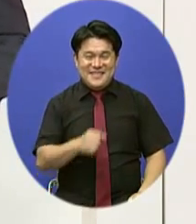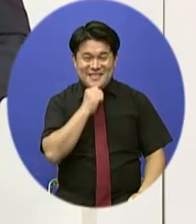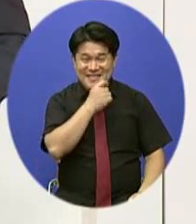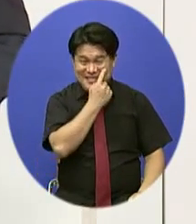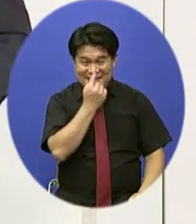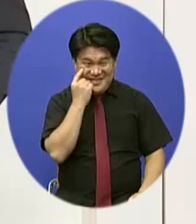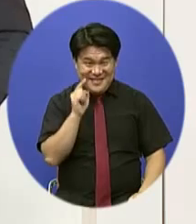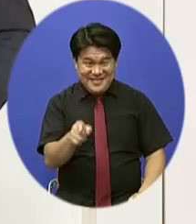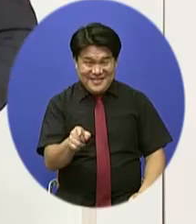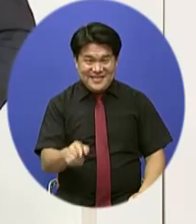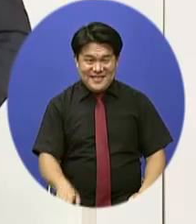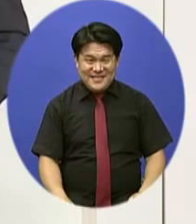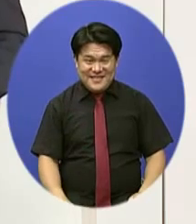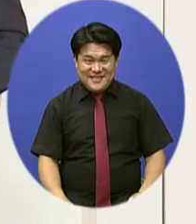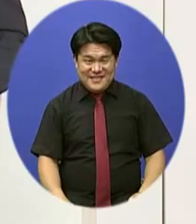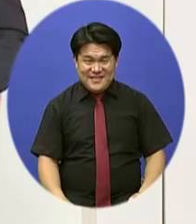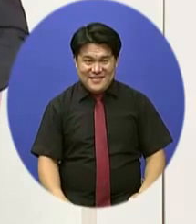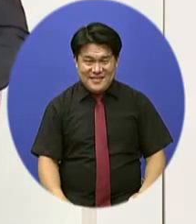점수 보겠습니다. 네